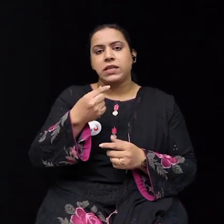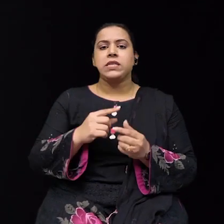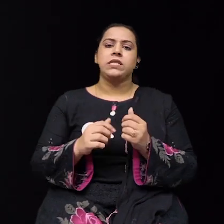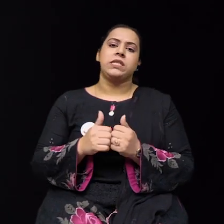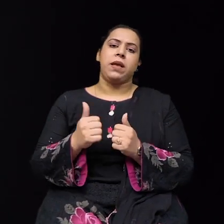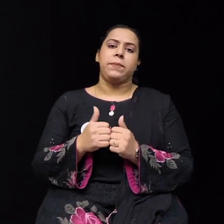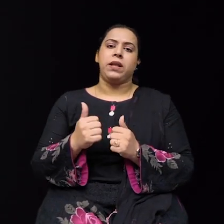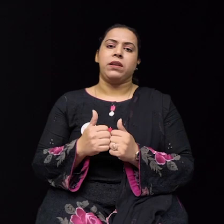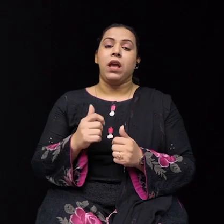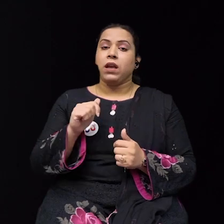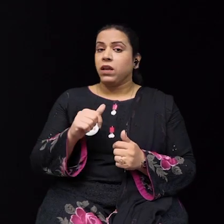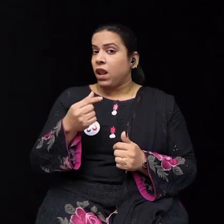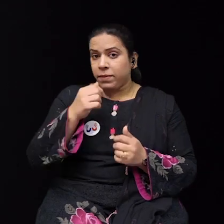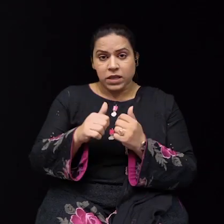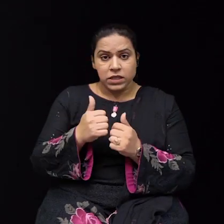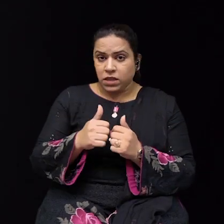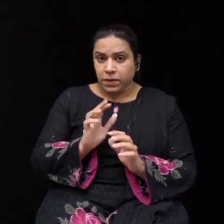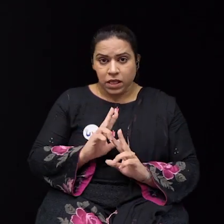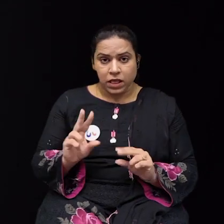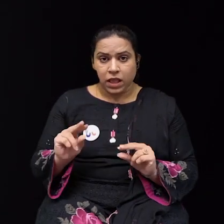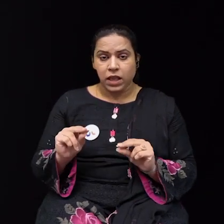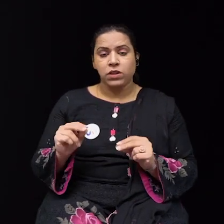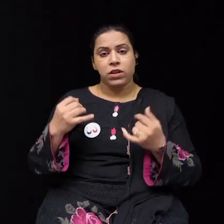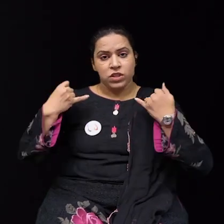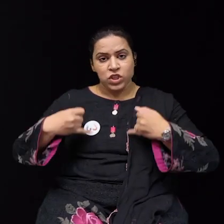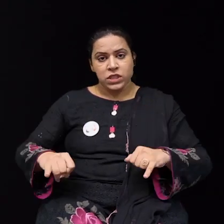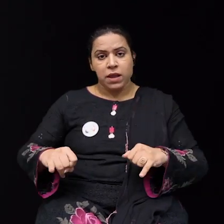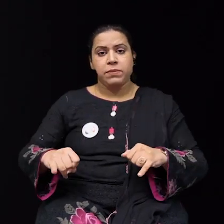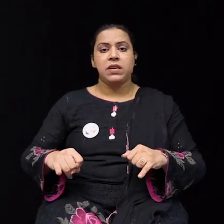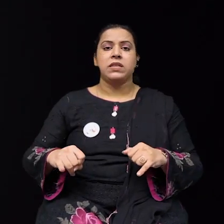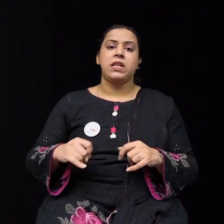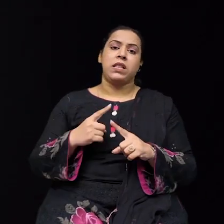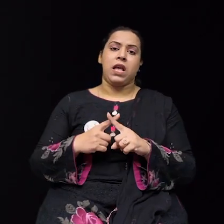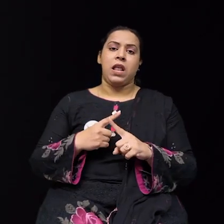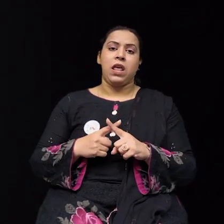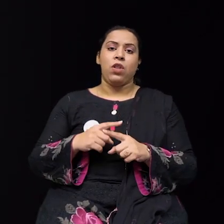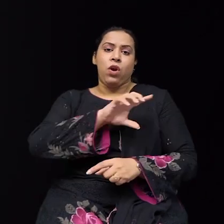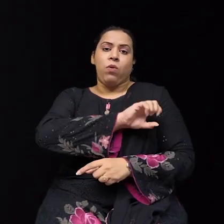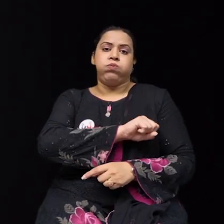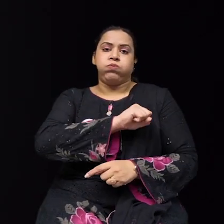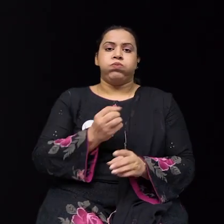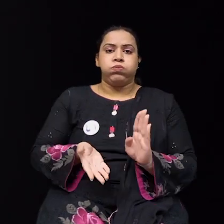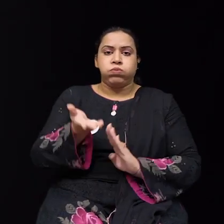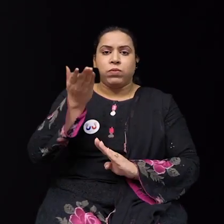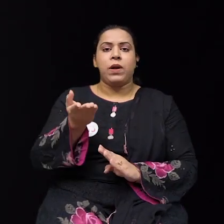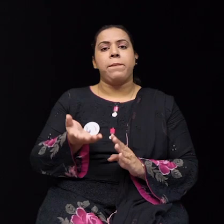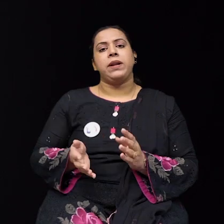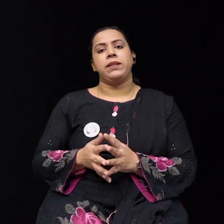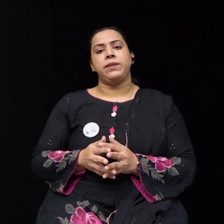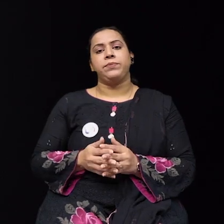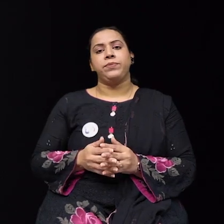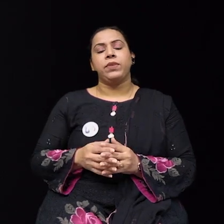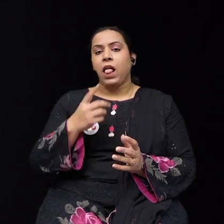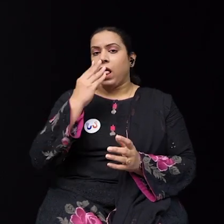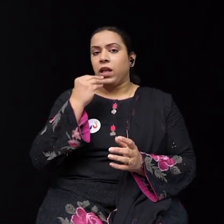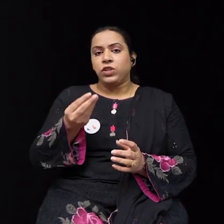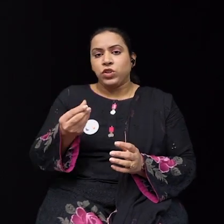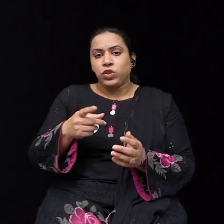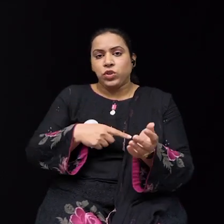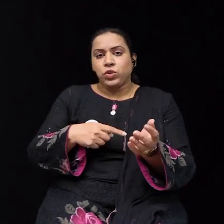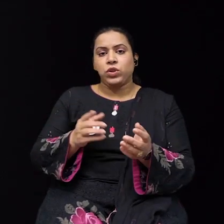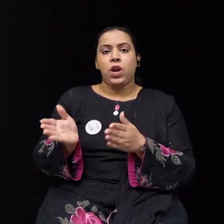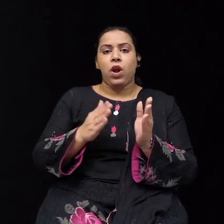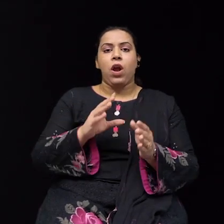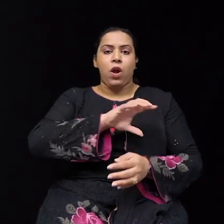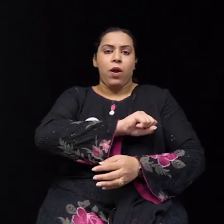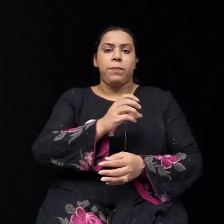اگر آپ یہ چیزیں نہیں کرتے تو آپ اپنے جسم کے ساتھ زیادتی کرتے ہیں اور آپ کا بلڈ پریشر بڑھتا ہے۔ شوگر اور بلڈ پریشر دونوں ایسی